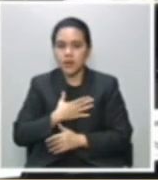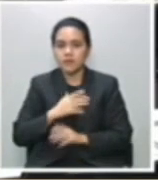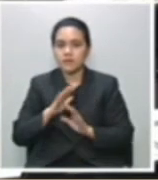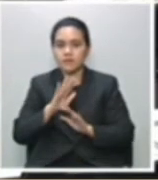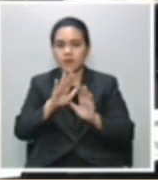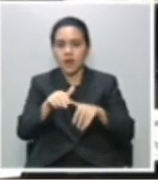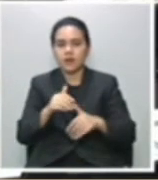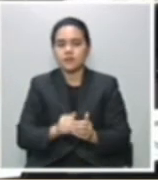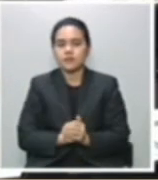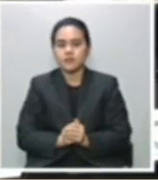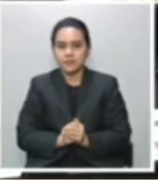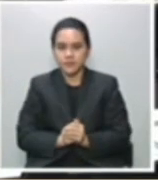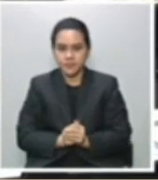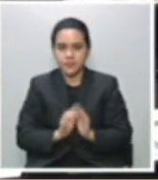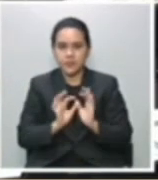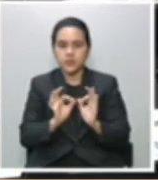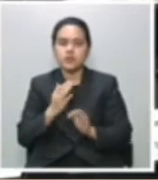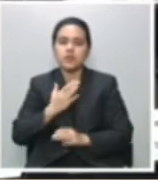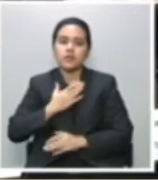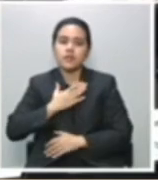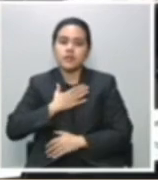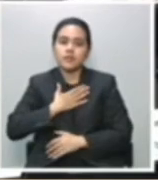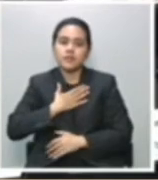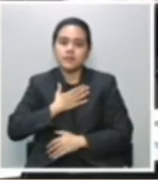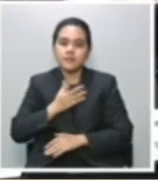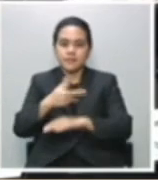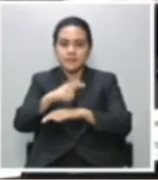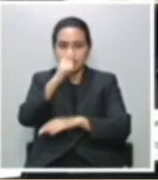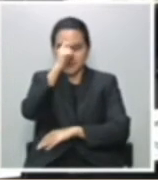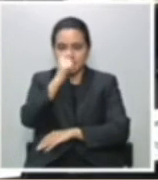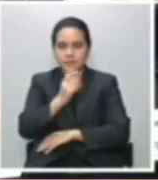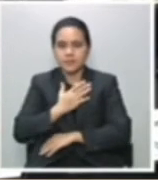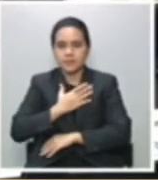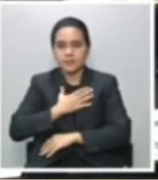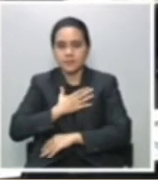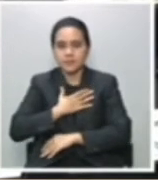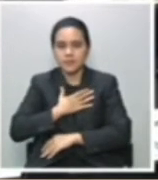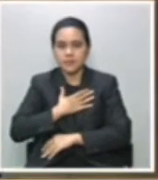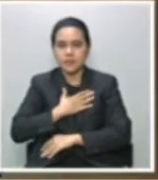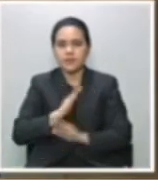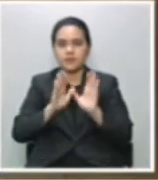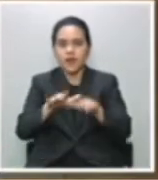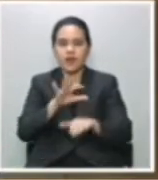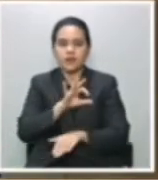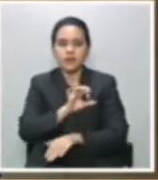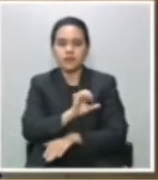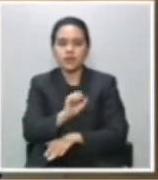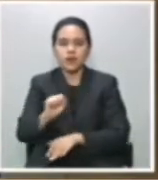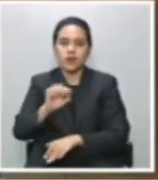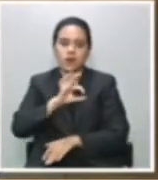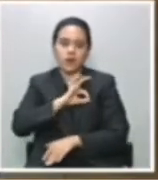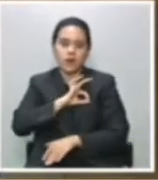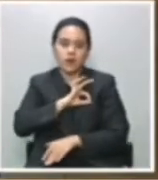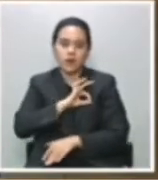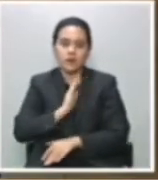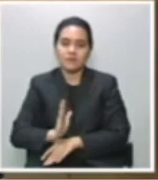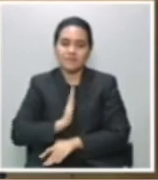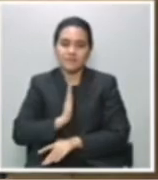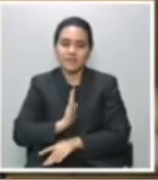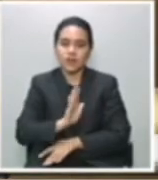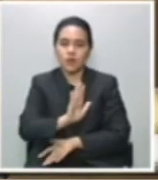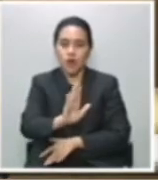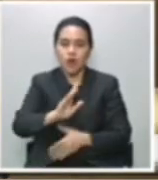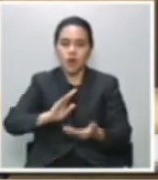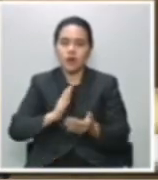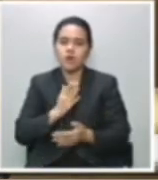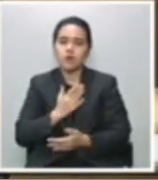านประธานสภาท่านผ่านไปยังสสผู้ทรงเกียรตินะครับขออนุญาตว่าผมไม่ได้ปัดความผิด